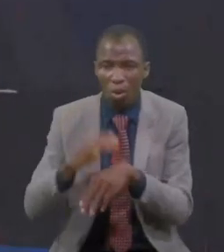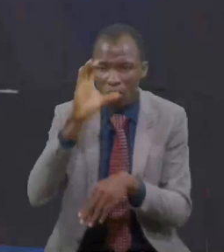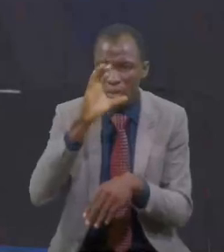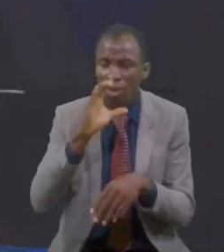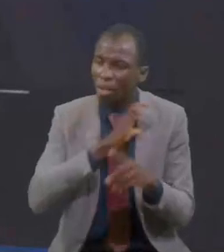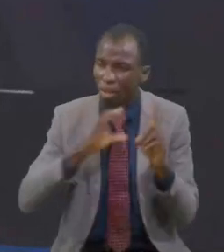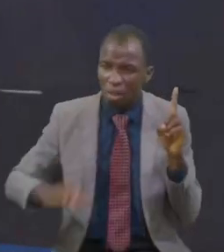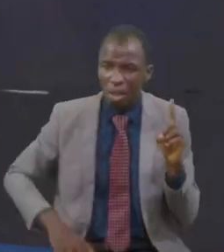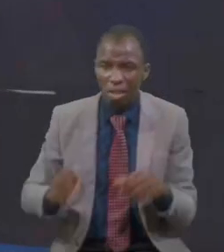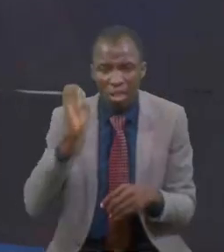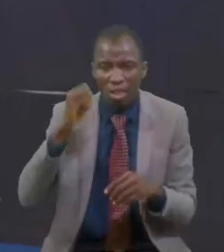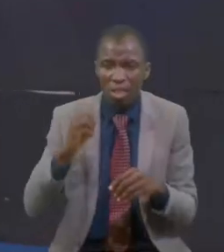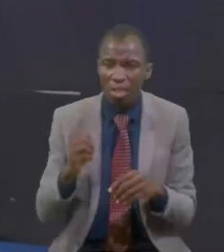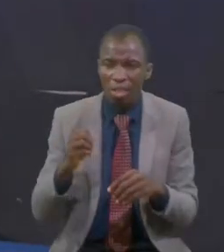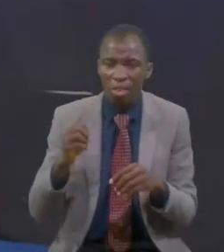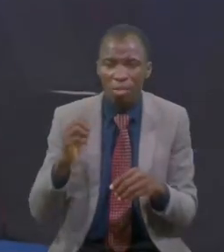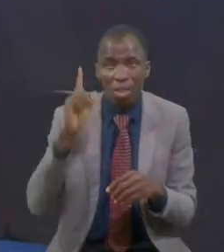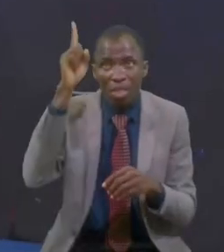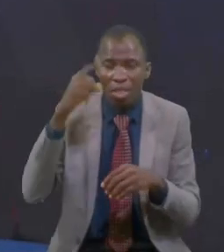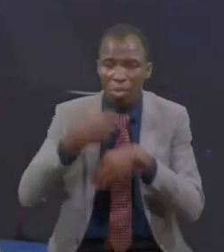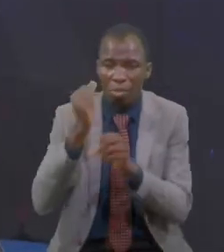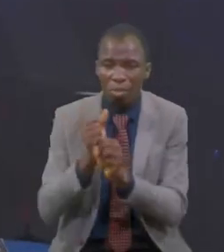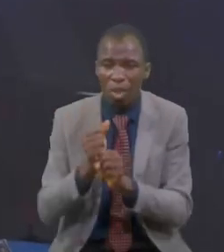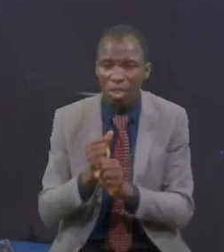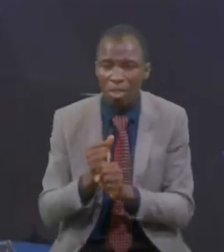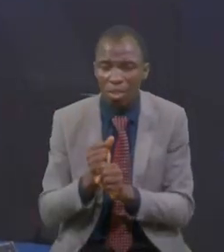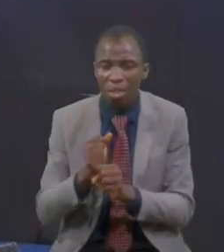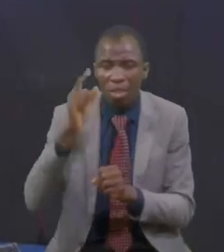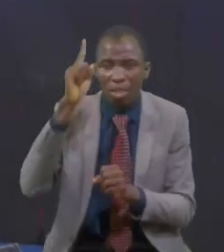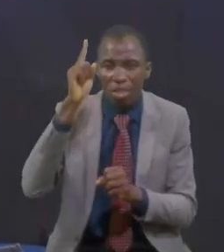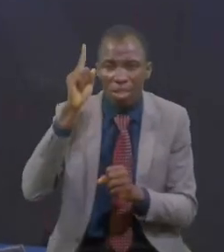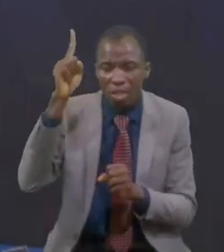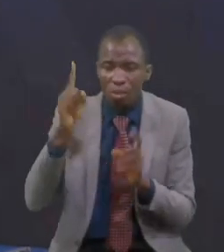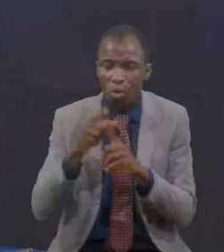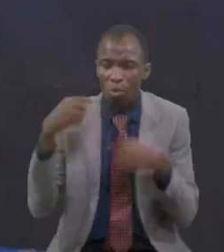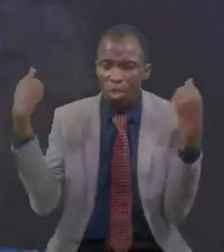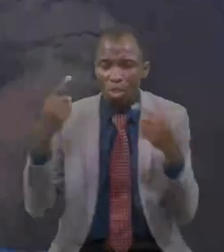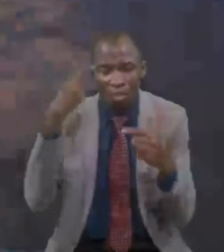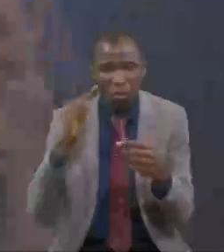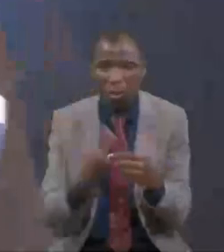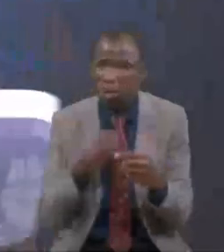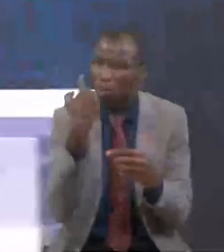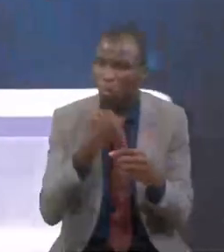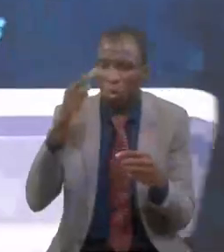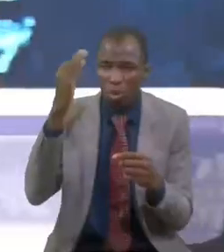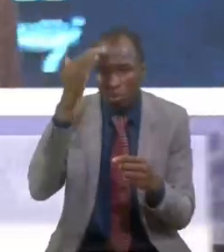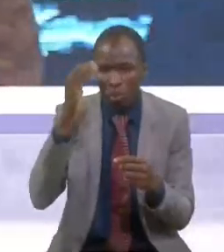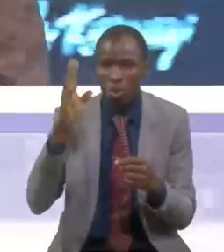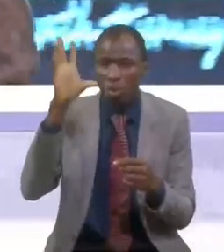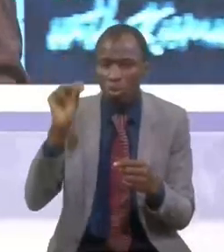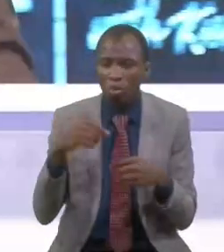et celui qui n'a point connu de péchés l'a fait devenir péché pour nous il était pas fait mais il a pris vos